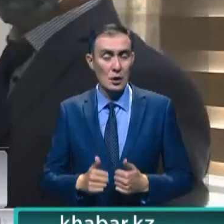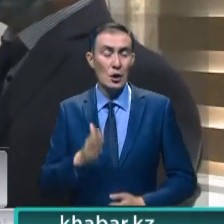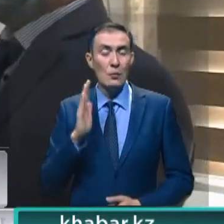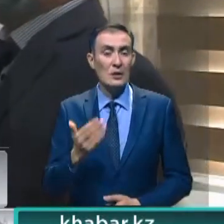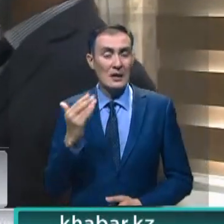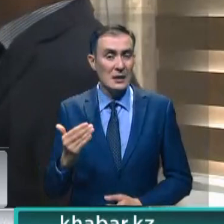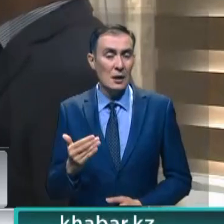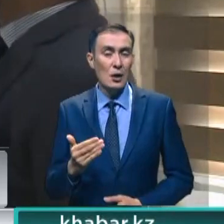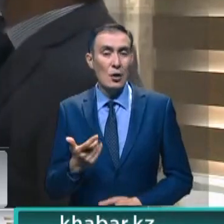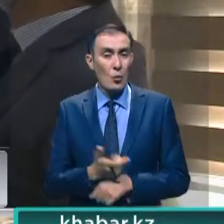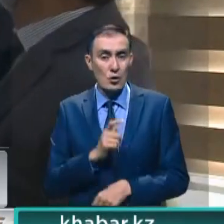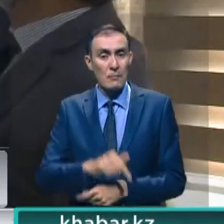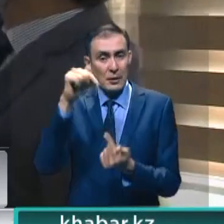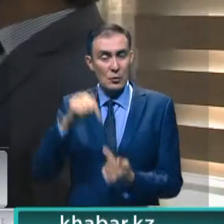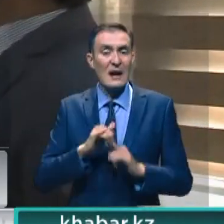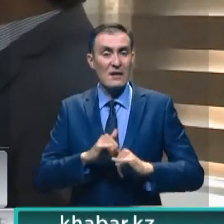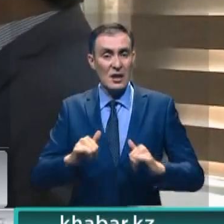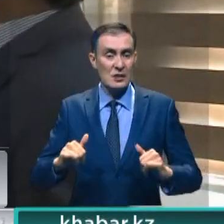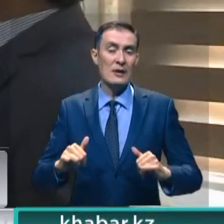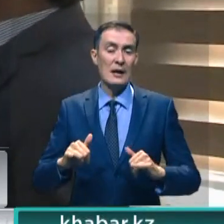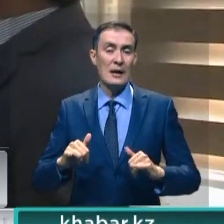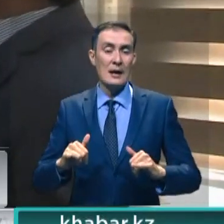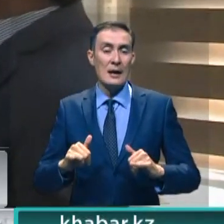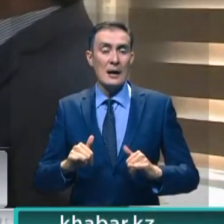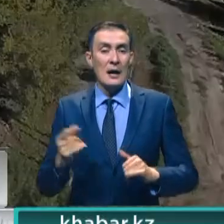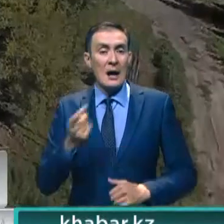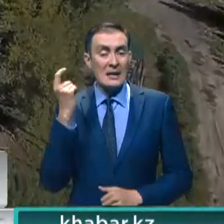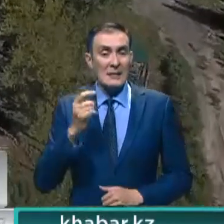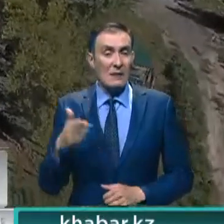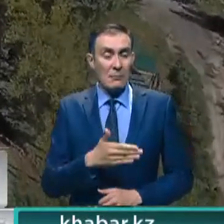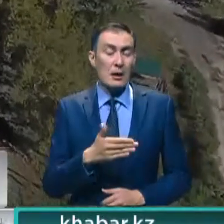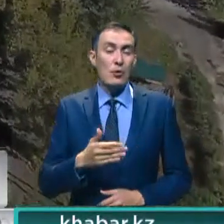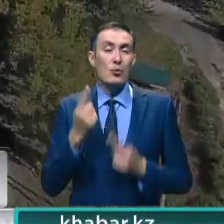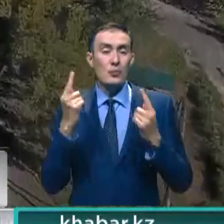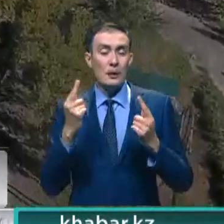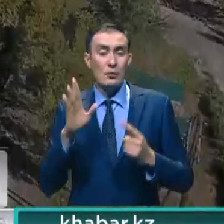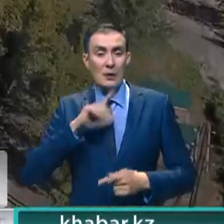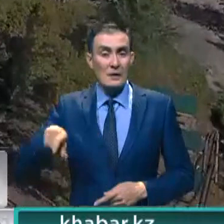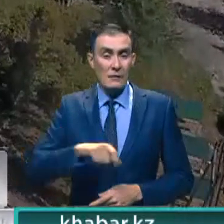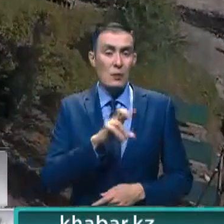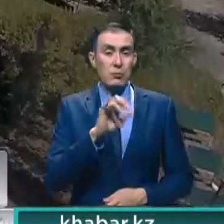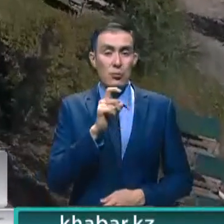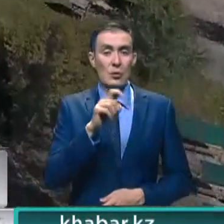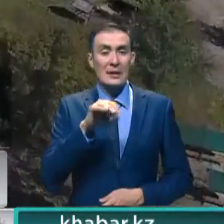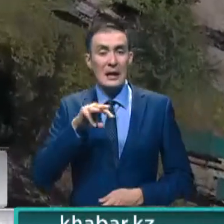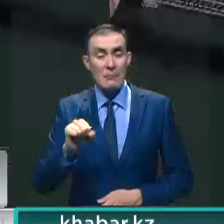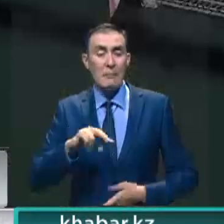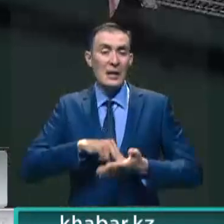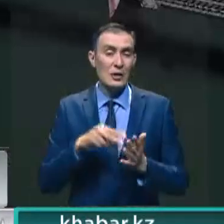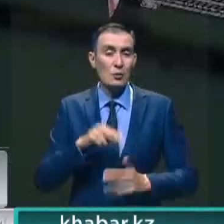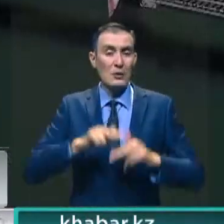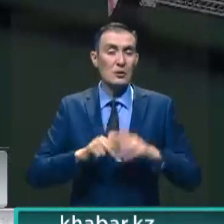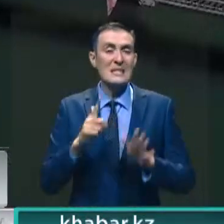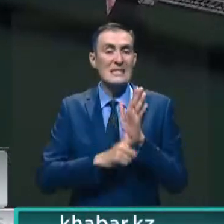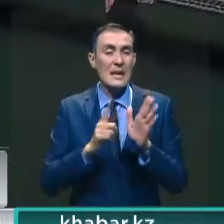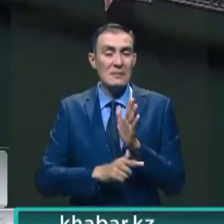они номинально очень подходят для выращивания садковых хозяйств. По каскаду крупнейшего в стране Бухтарминского водохранилища планируют